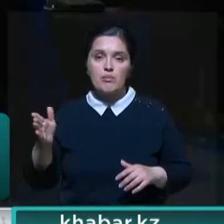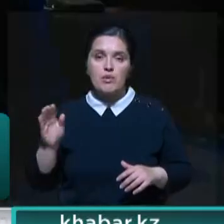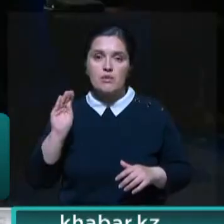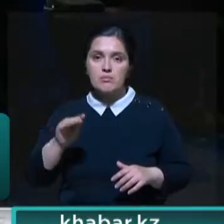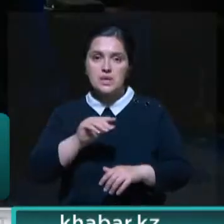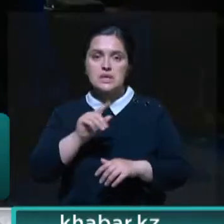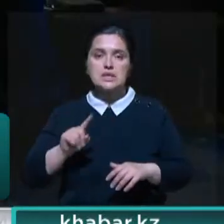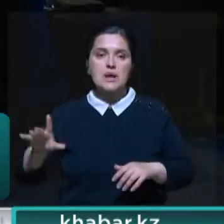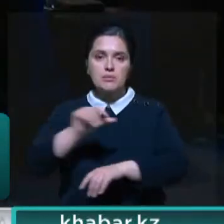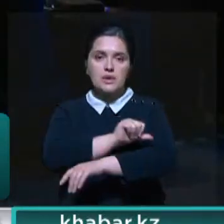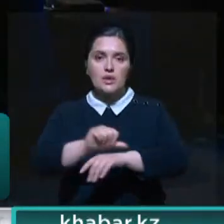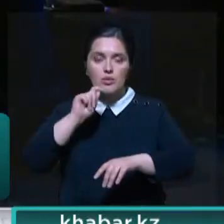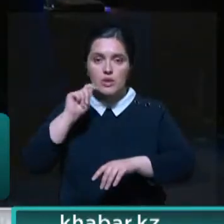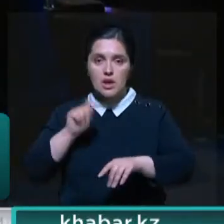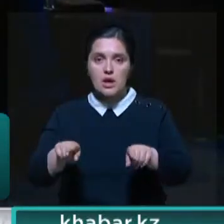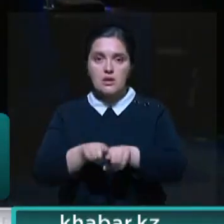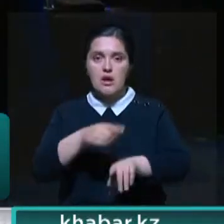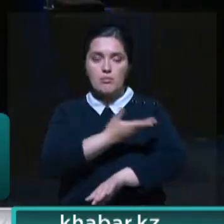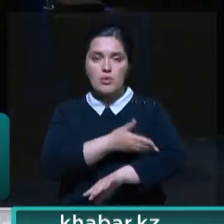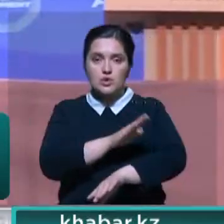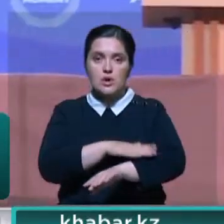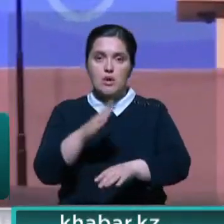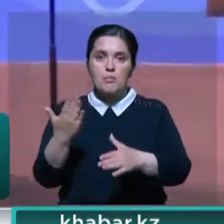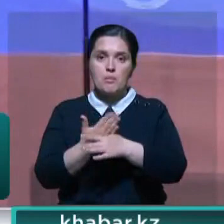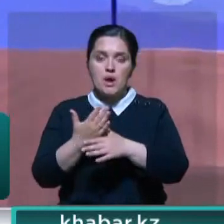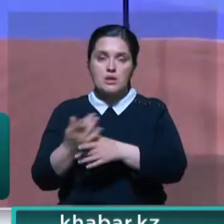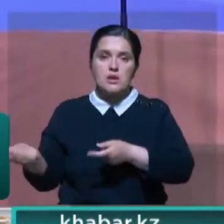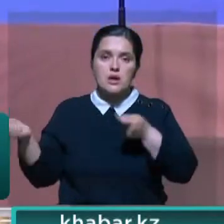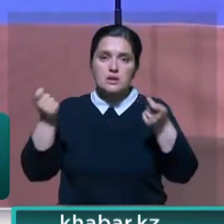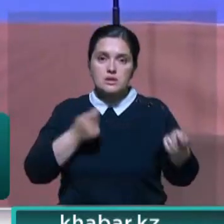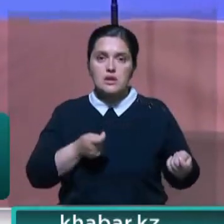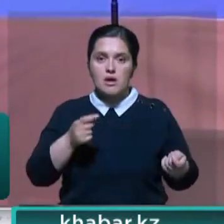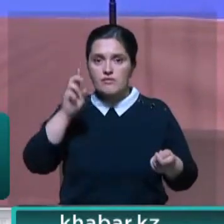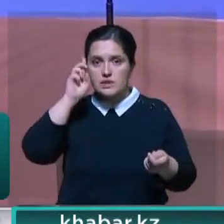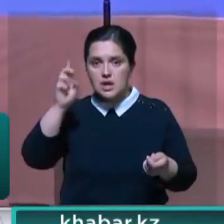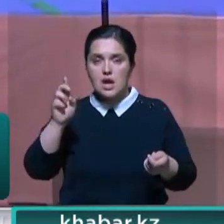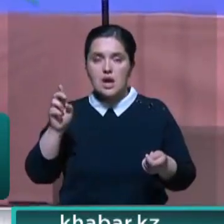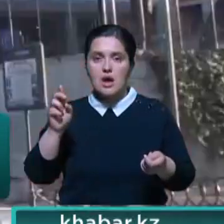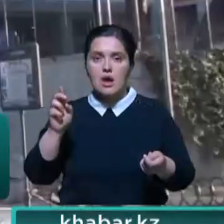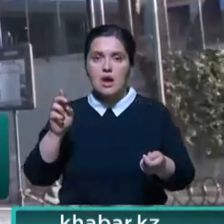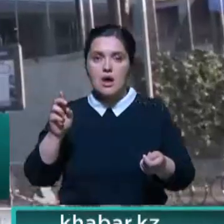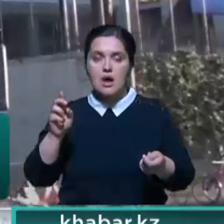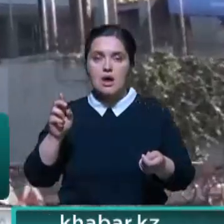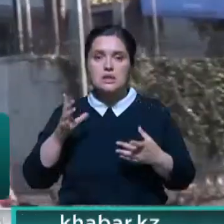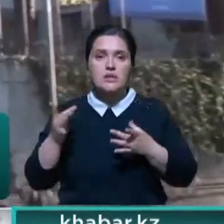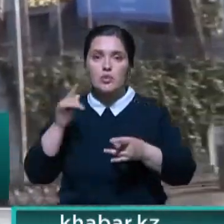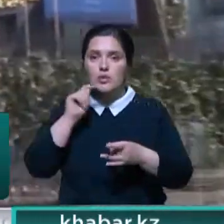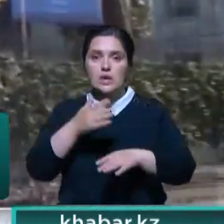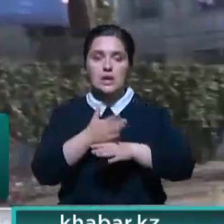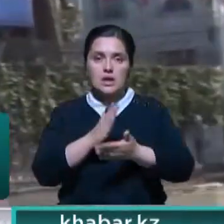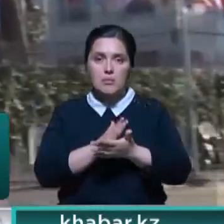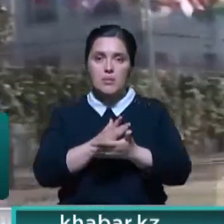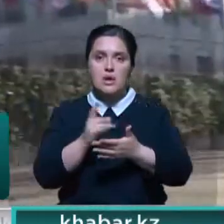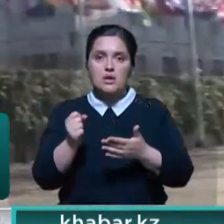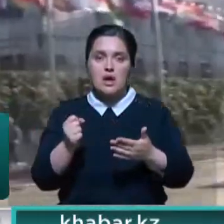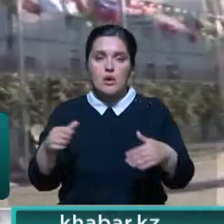разместят вдоль западной границы Украины, а также в Польше. Это поможет доставить урожай в страны, зависящие от украинского хлеба и